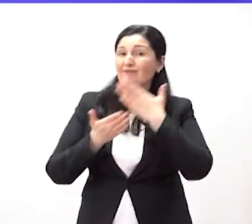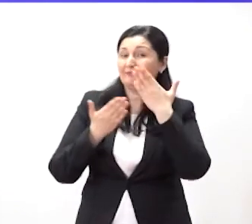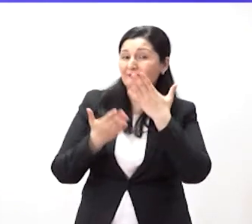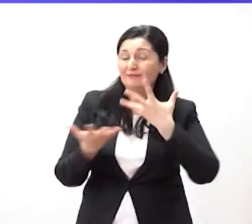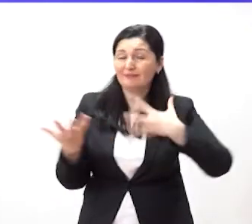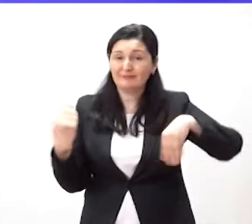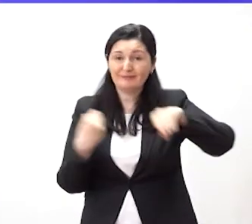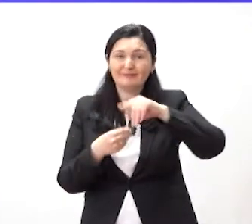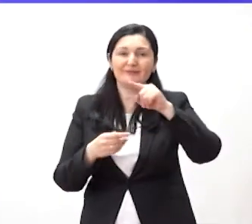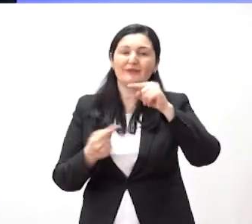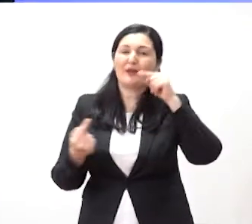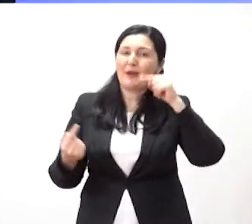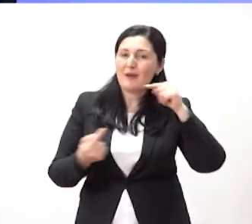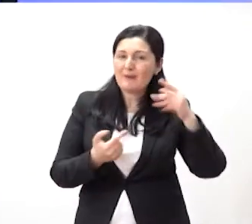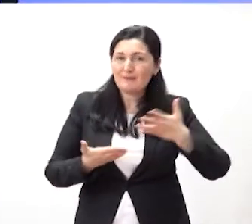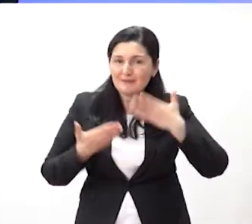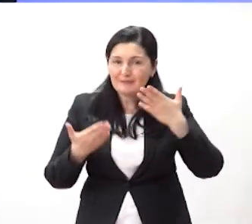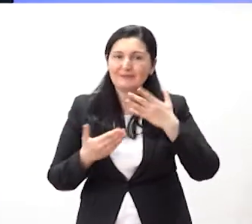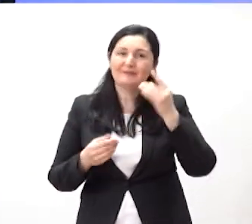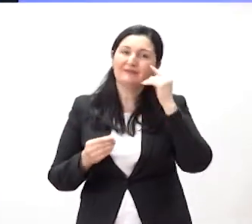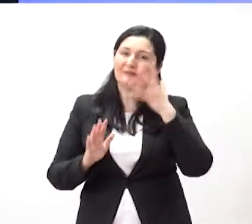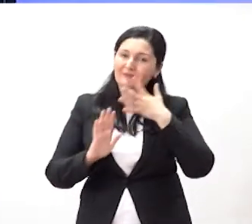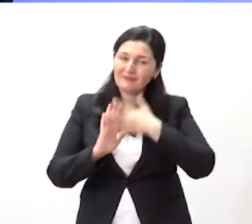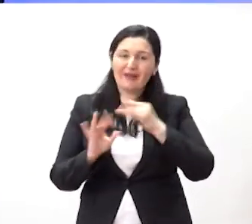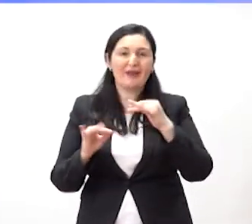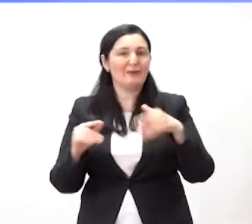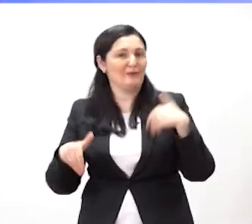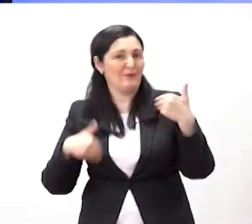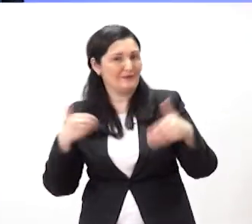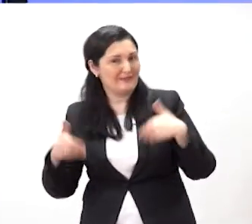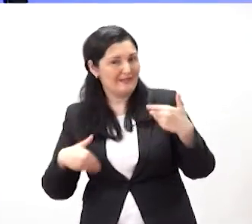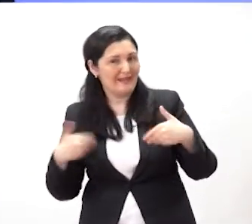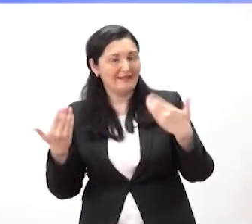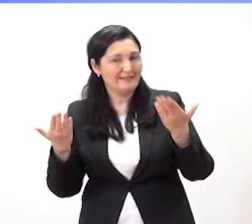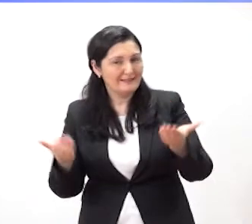را مطالعه کنی یا توصیه بدهی؟